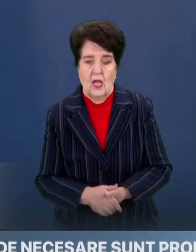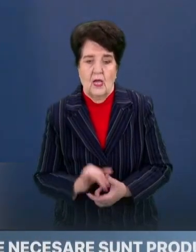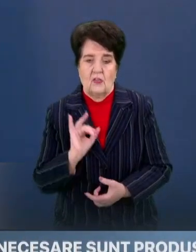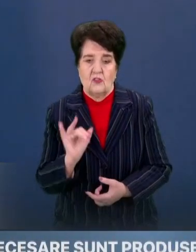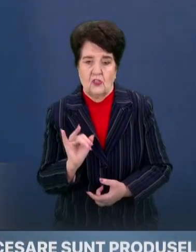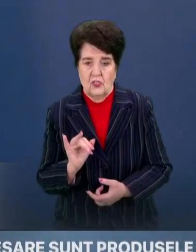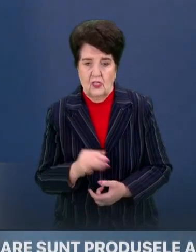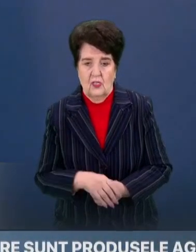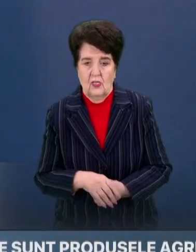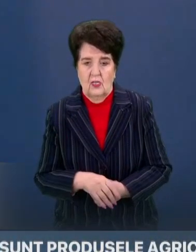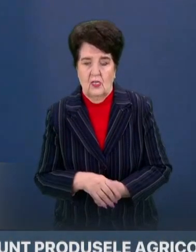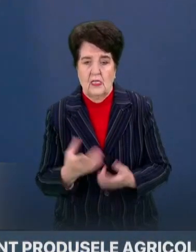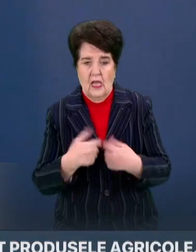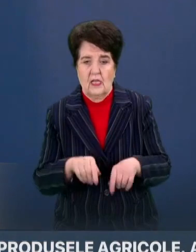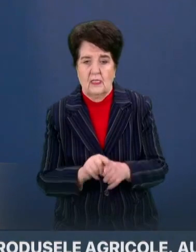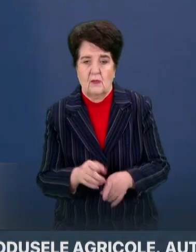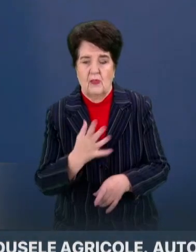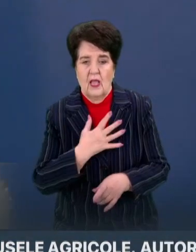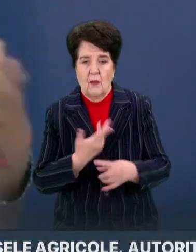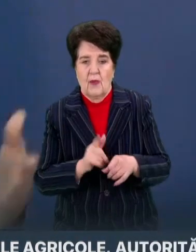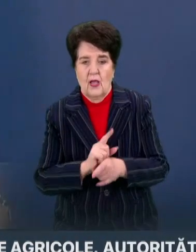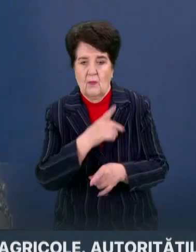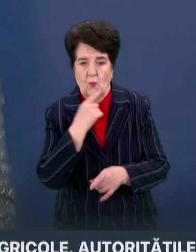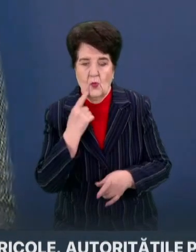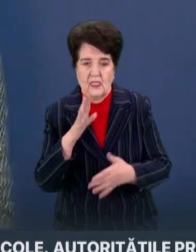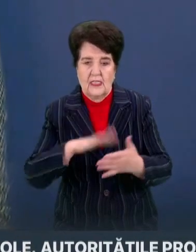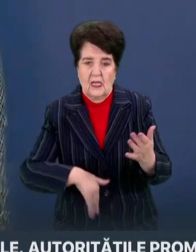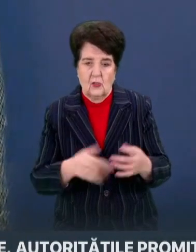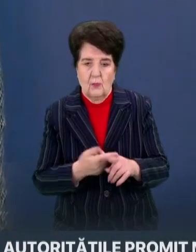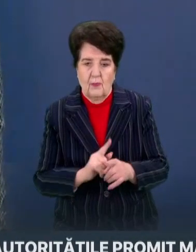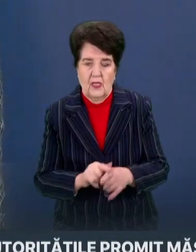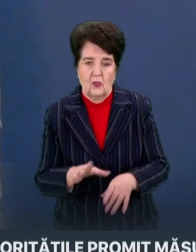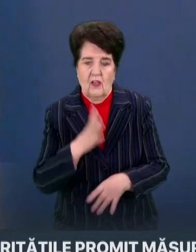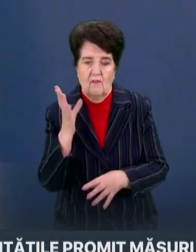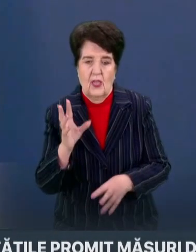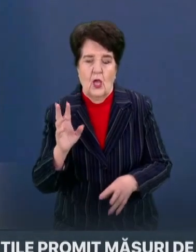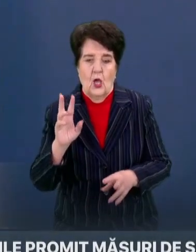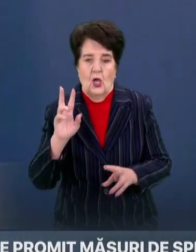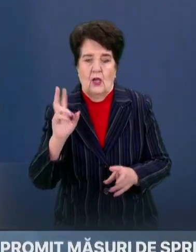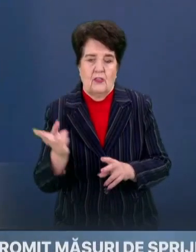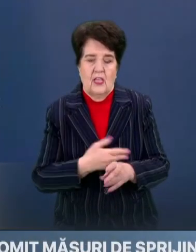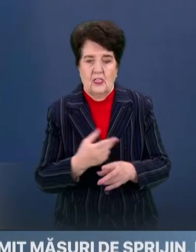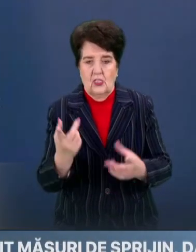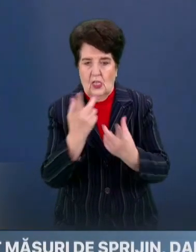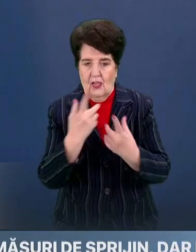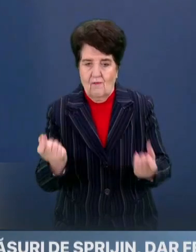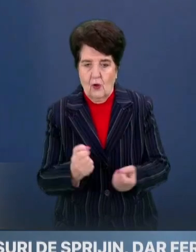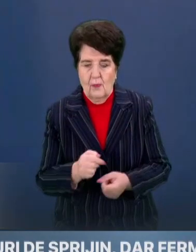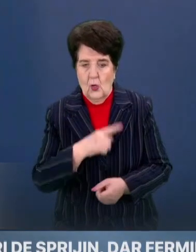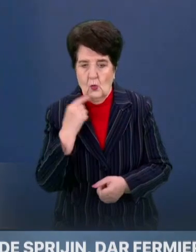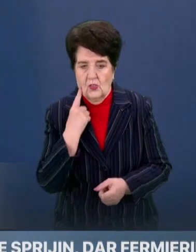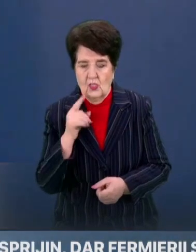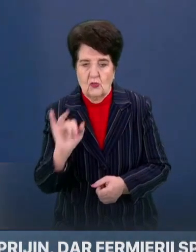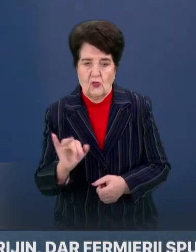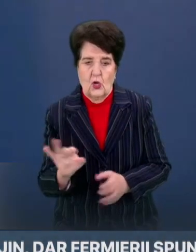Canada, de asemenea, va aplica mai multe sancțiuni pentru a aborda subiectul dezinformării rusești și corupției.